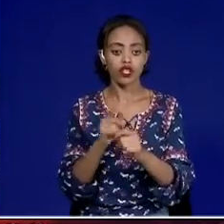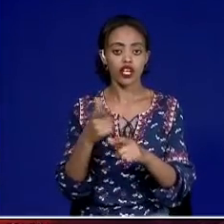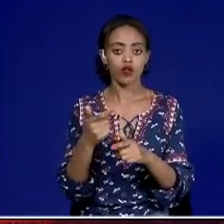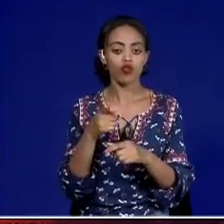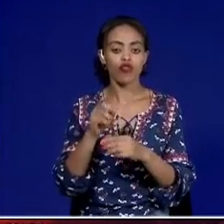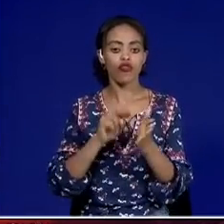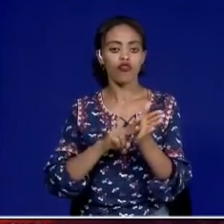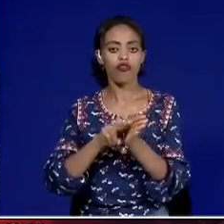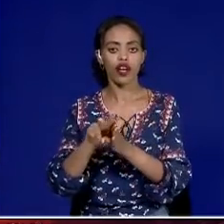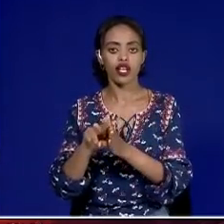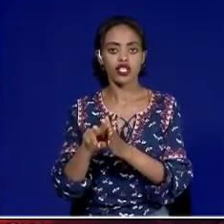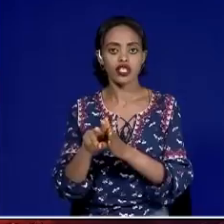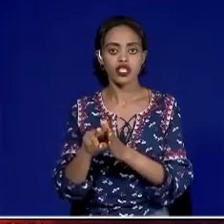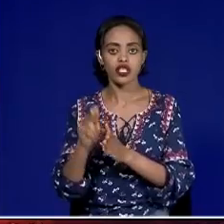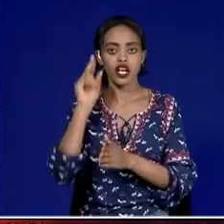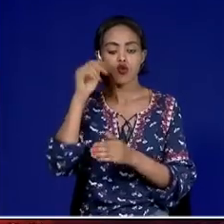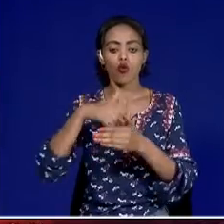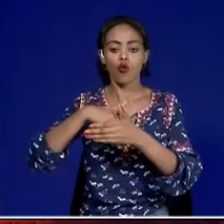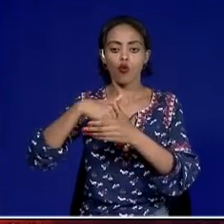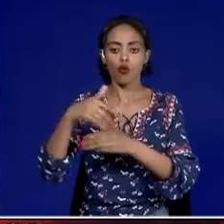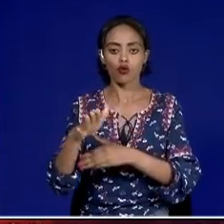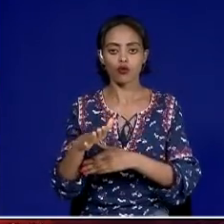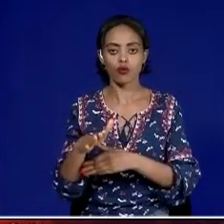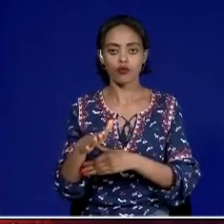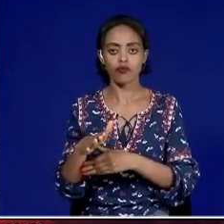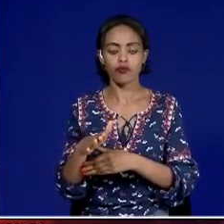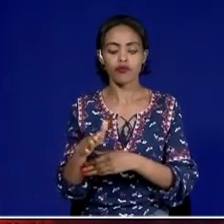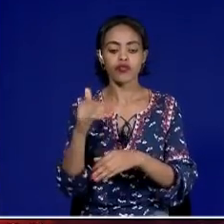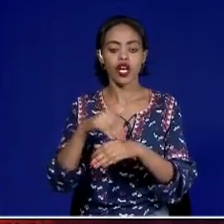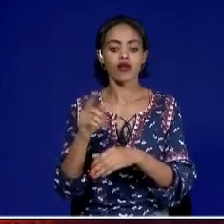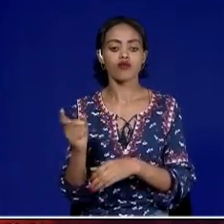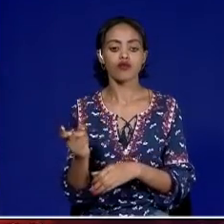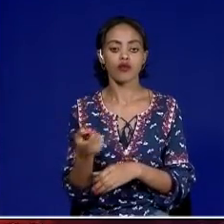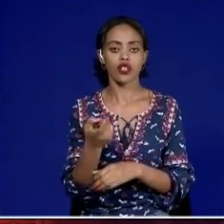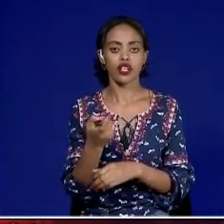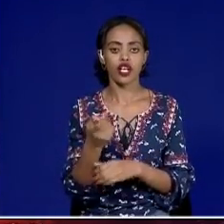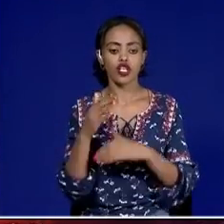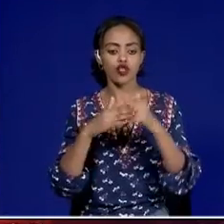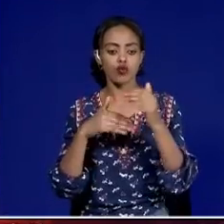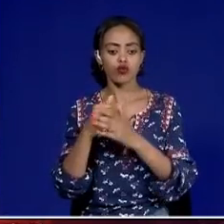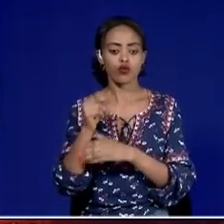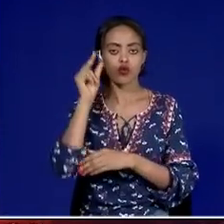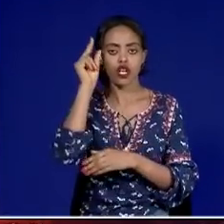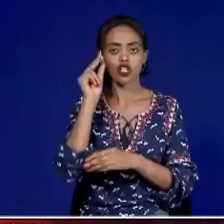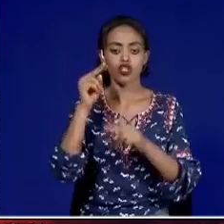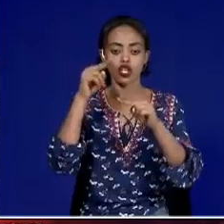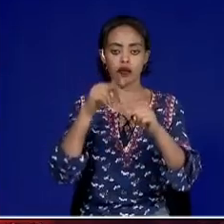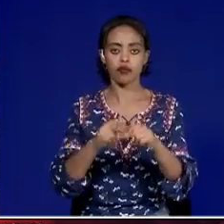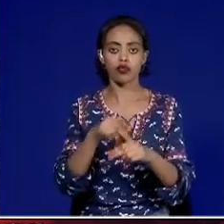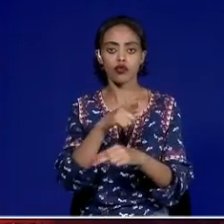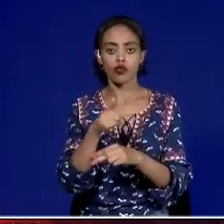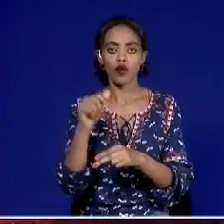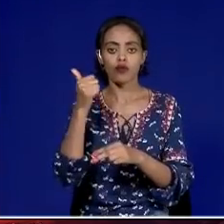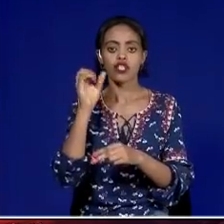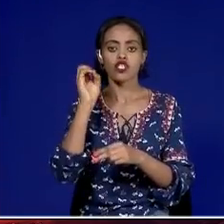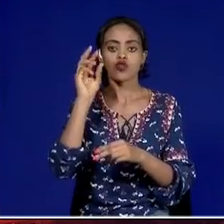ቫይረስ ካልቸር ዝኾነ ኣለዎ ወፂኡ ኣብ ዝኾነ ልምቸ ካልቸር ተቐሚጡ እቶም እፅዋት